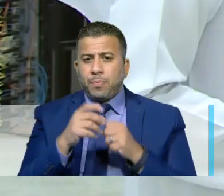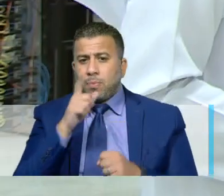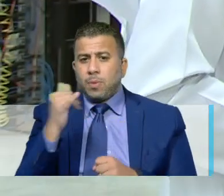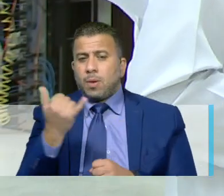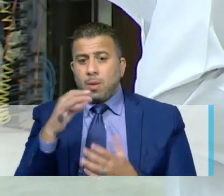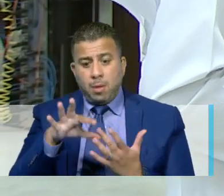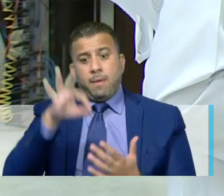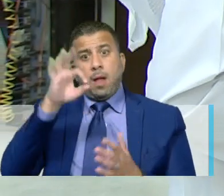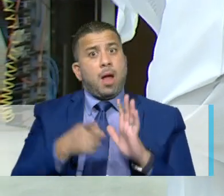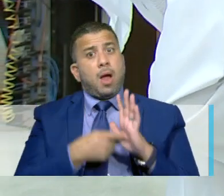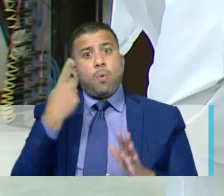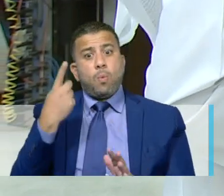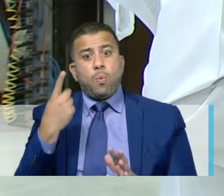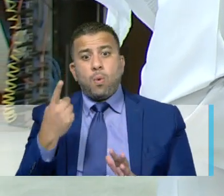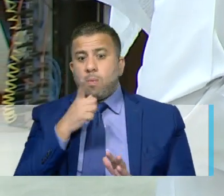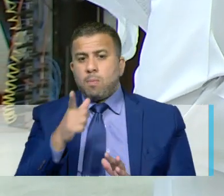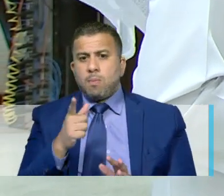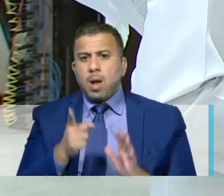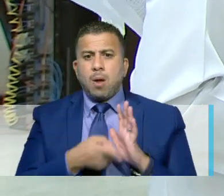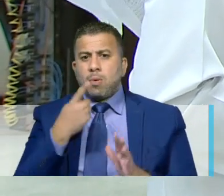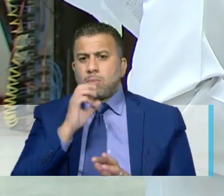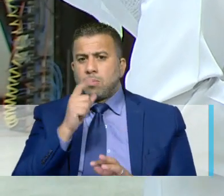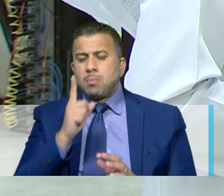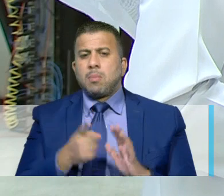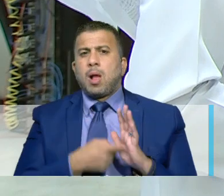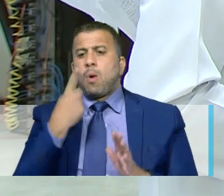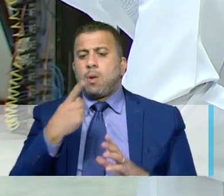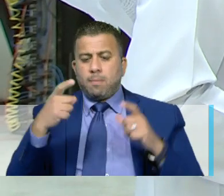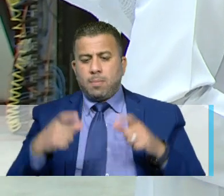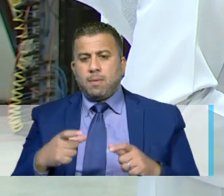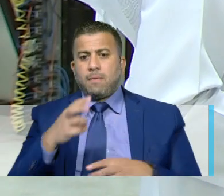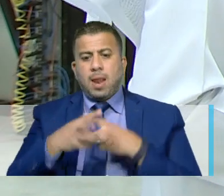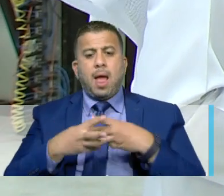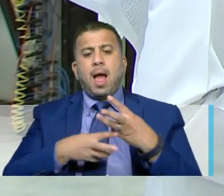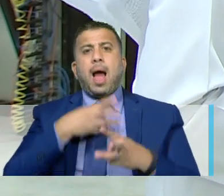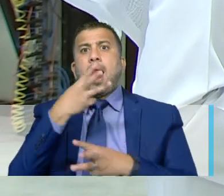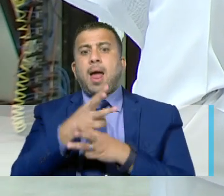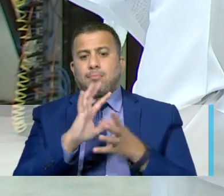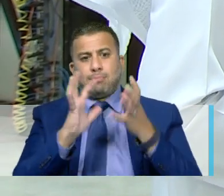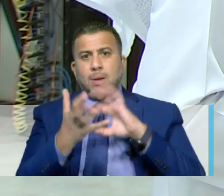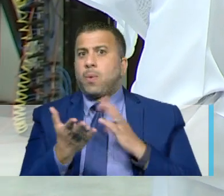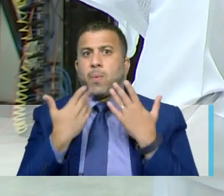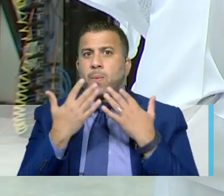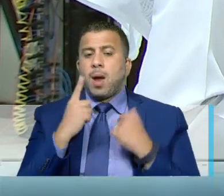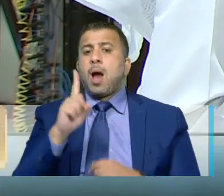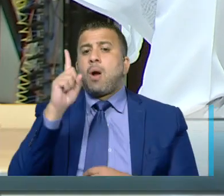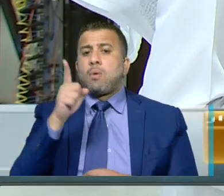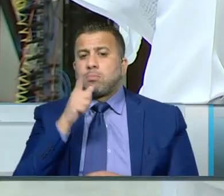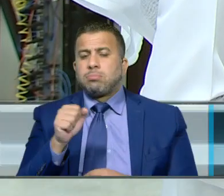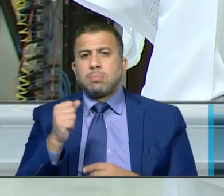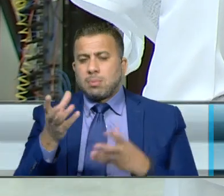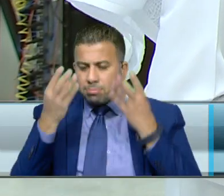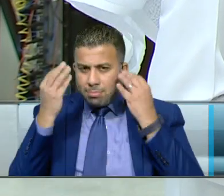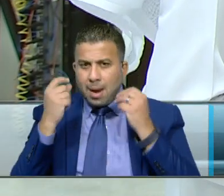أنه فريد من نوعه والأول يمكن يكون في المنطقة أو في العالم بأسره، أنه هذا البرنامج مساقاته